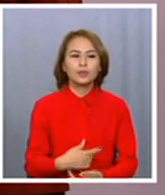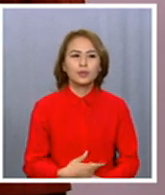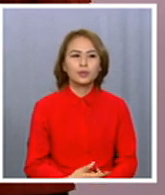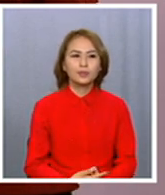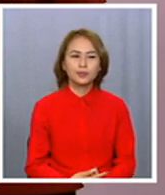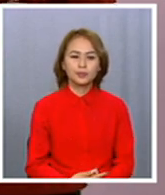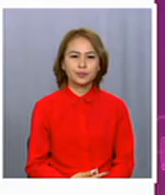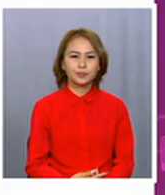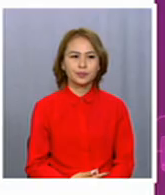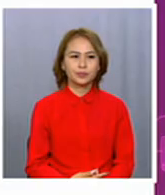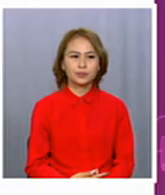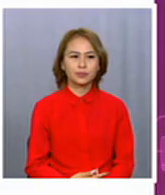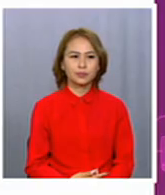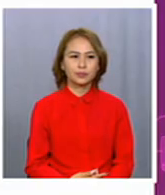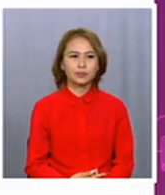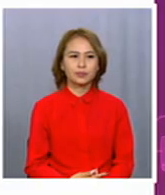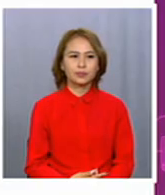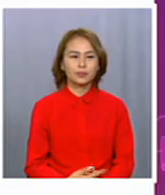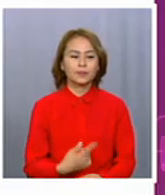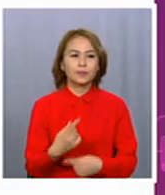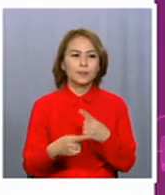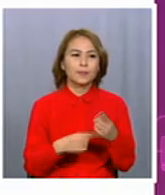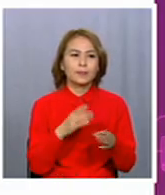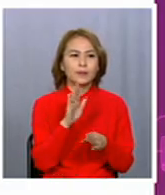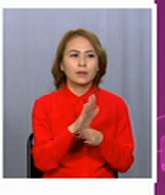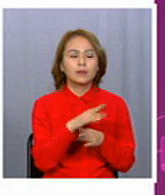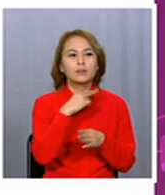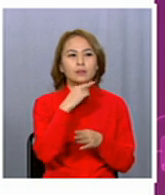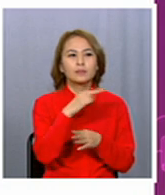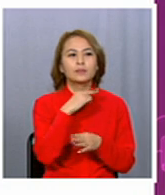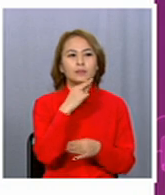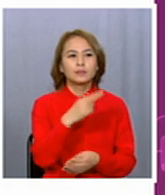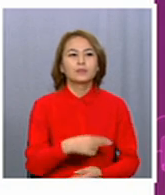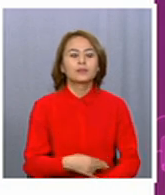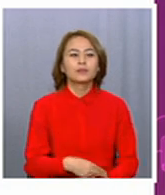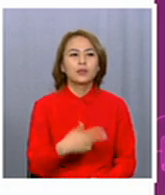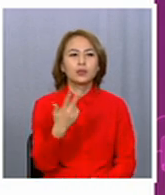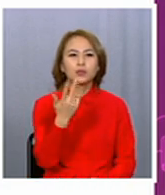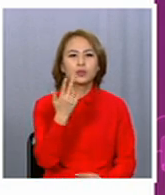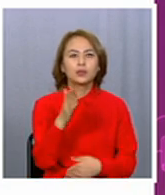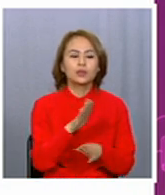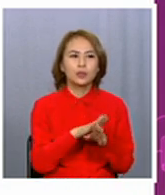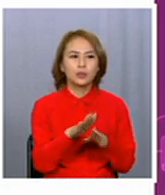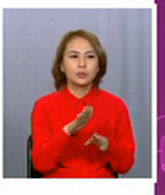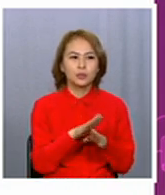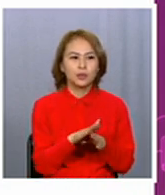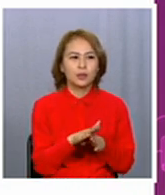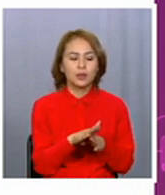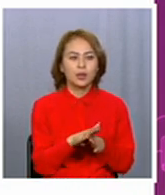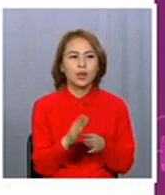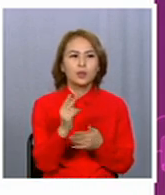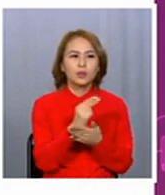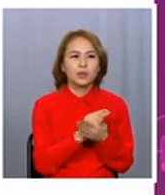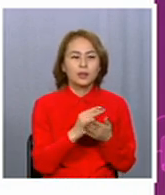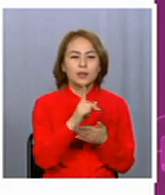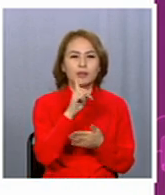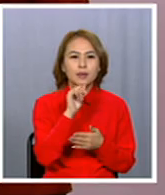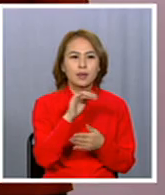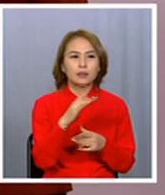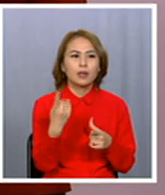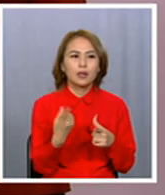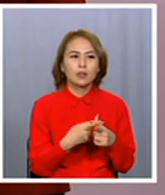үш сөзден тұрады екен. Келесі тапсырмаға назар аударайық. Үшінші жаттығу. Суреттегі зат